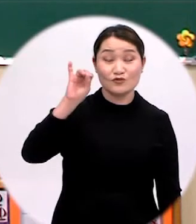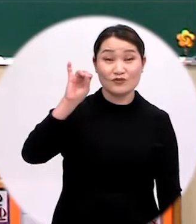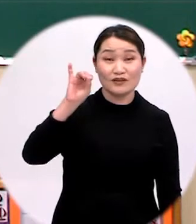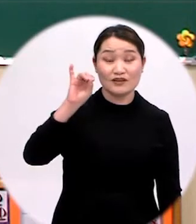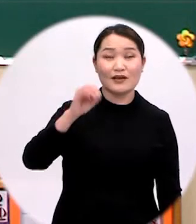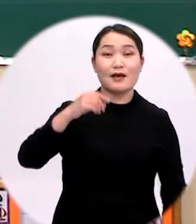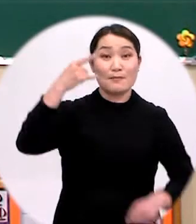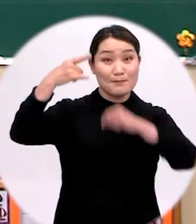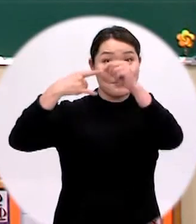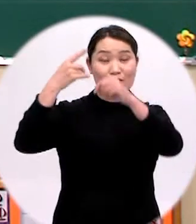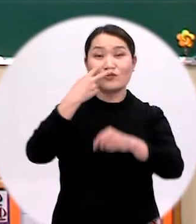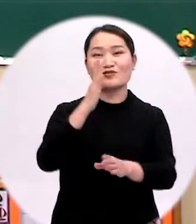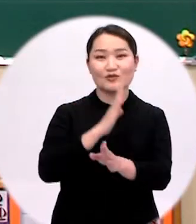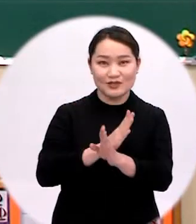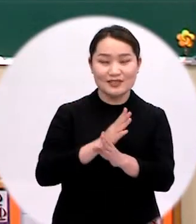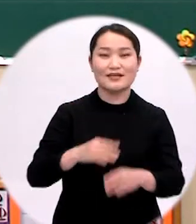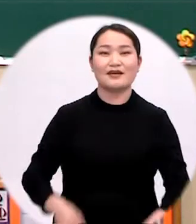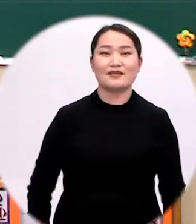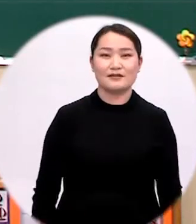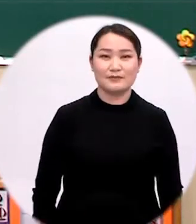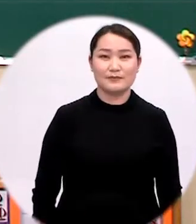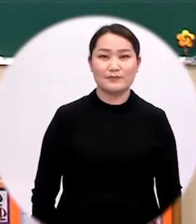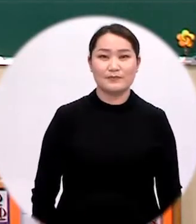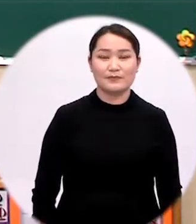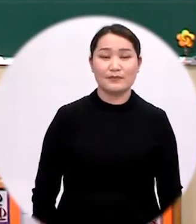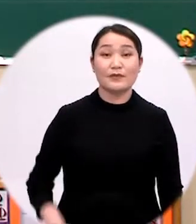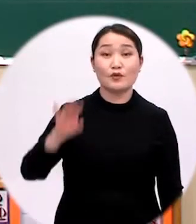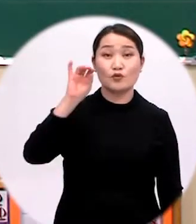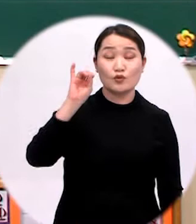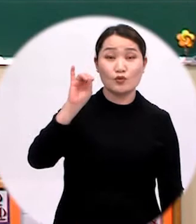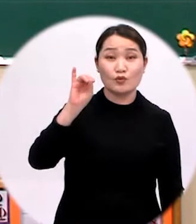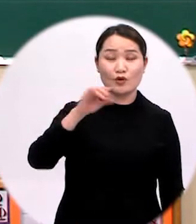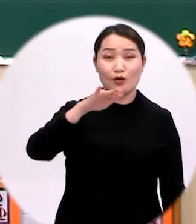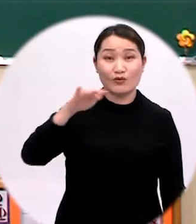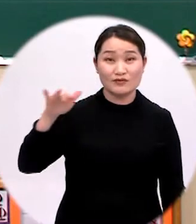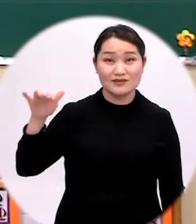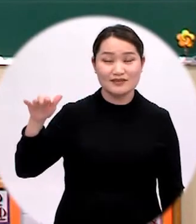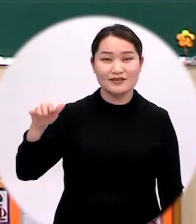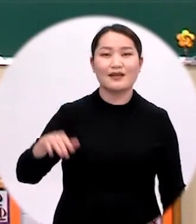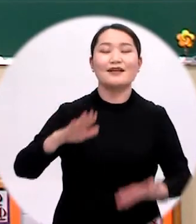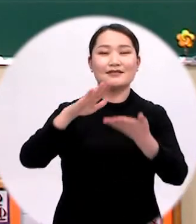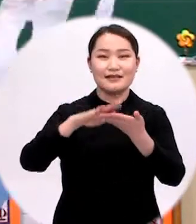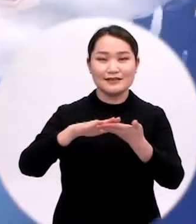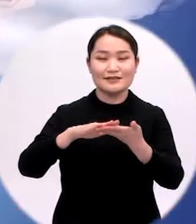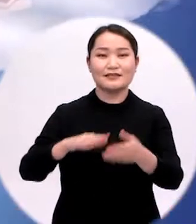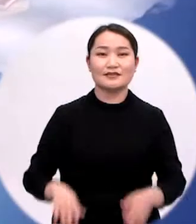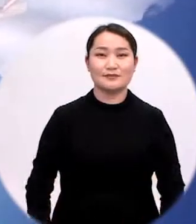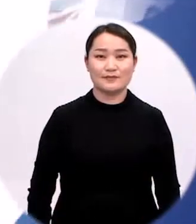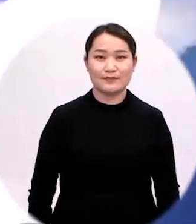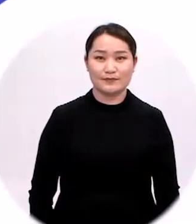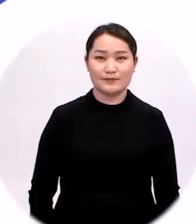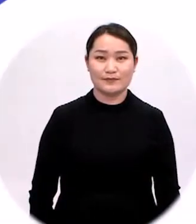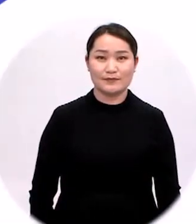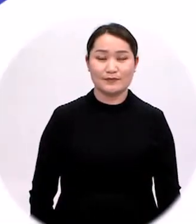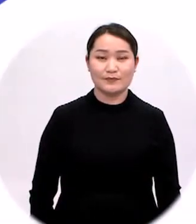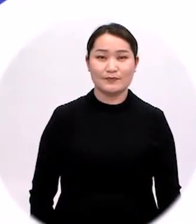вэ хүүхдүүдээ? Оо, энэ хүү юу авиаг тэмдэглэдэг? Дарамт үсгтэйгээ танилцах ёстой.